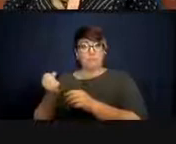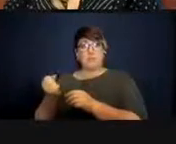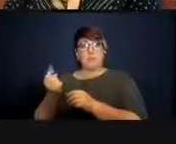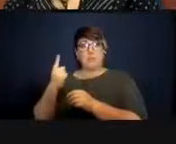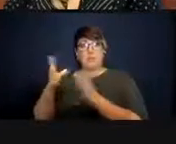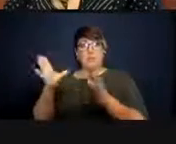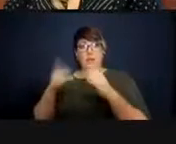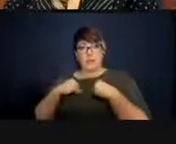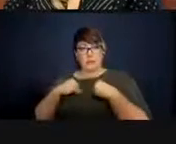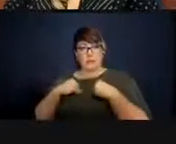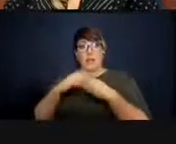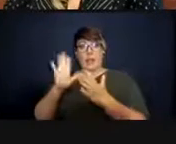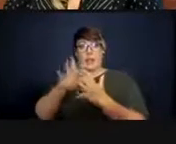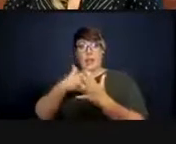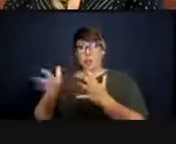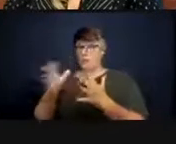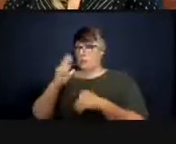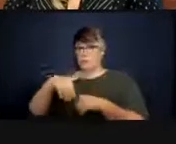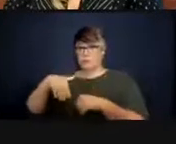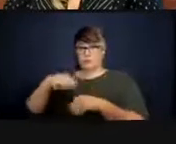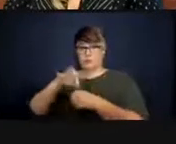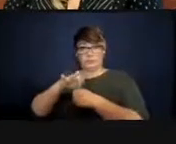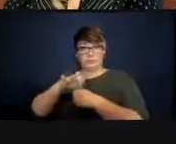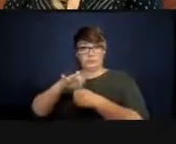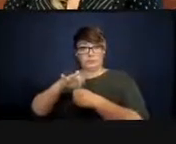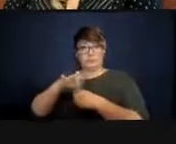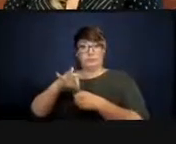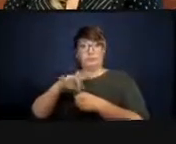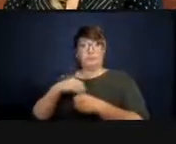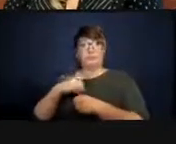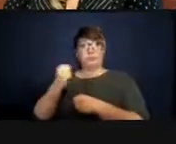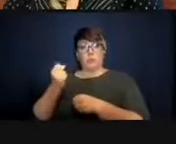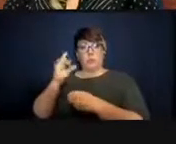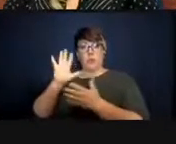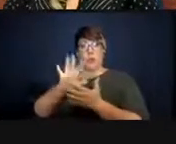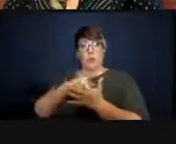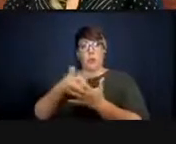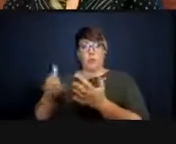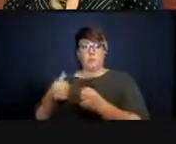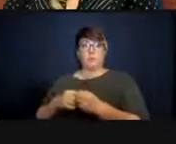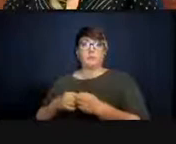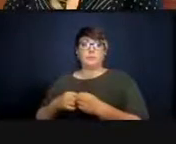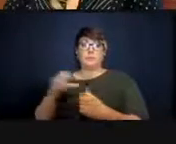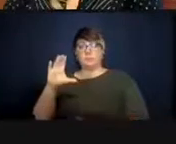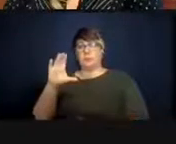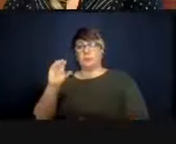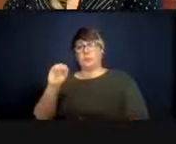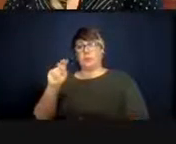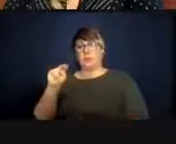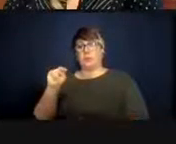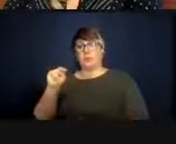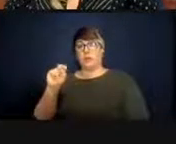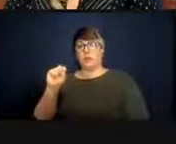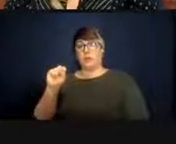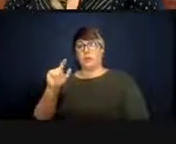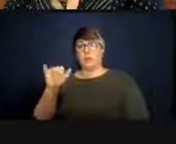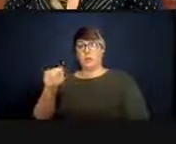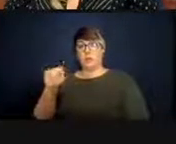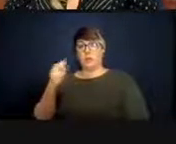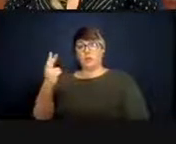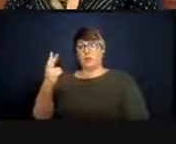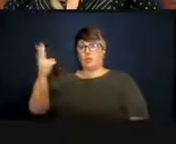na kalenda yetu. Hatujazungumzia masuala ya kalenda leo hii.